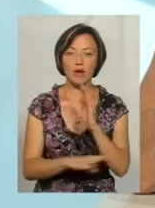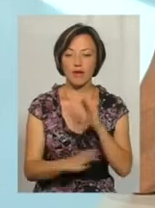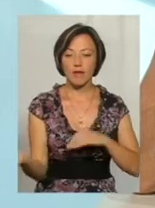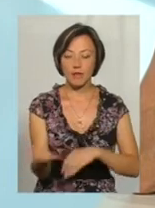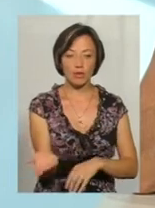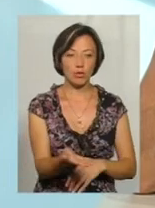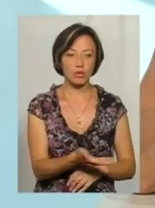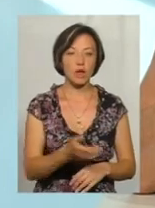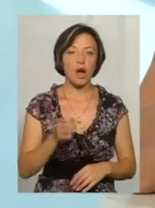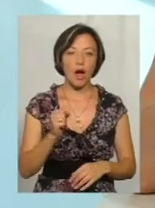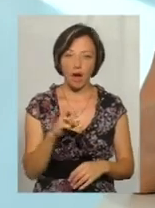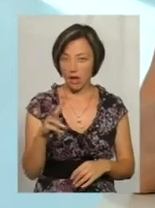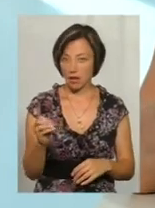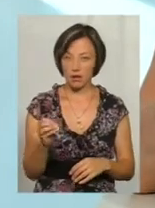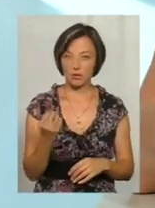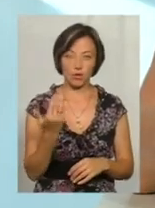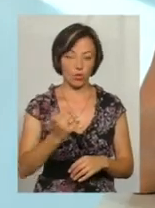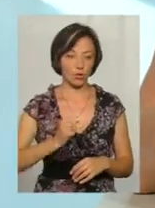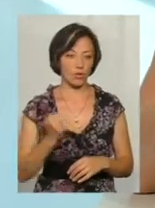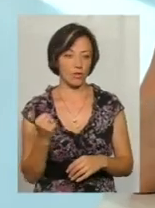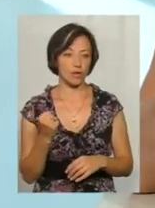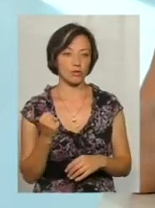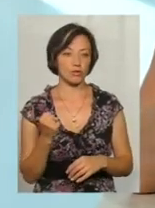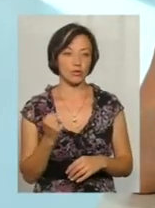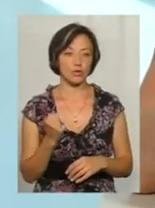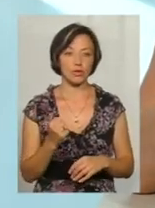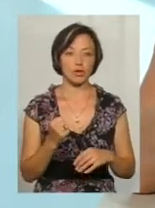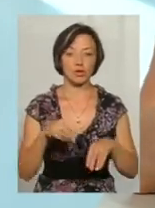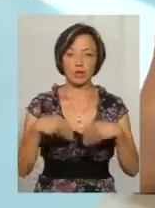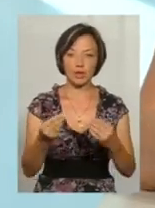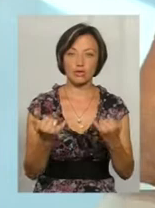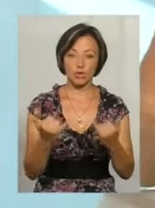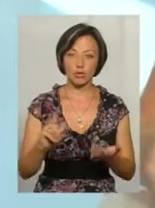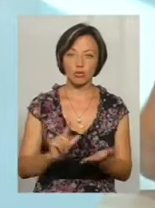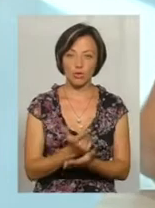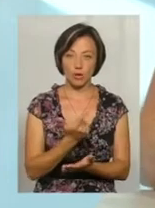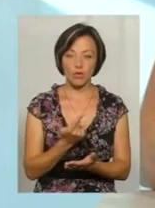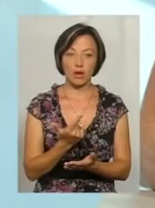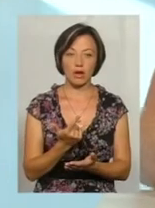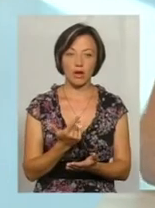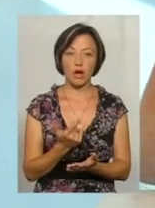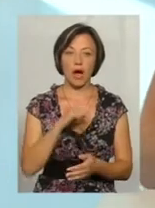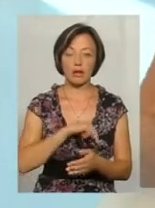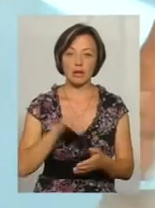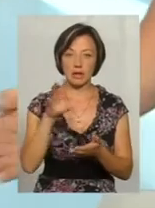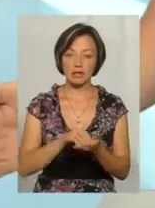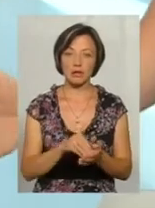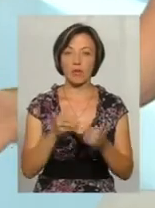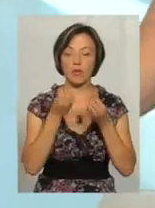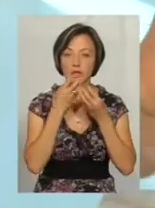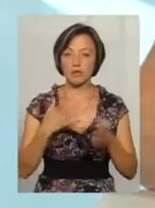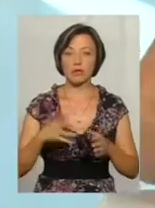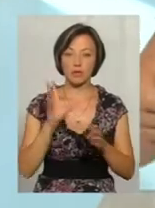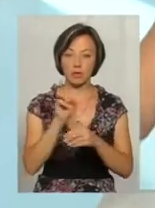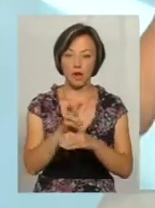корню. Але разом з тим, його товаришу і другу, Корнійчук надає сьогодні знову характеристики позитивні, щоб він йшов на конкурс, бо